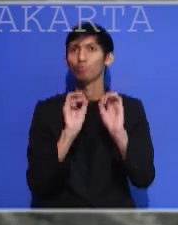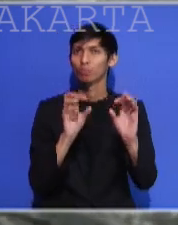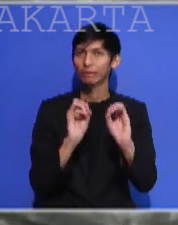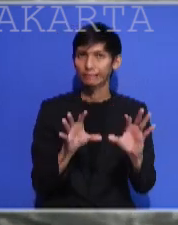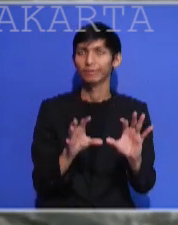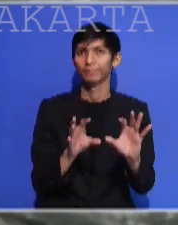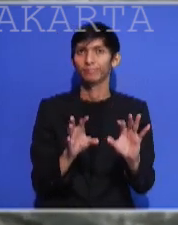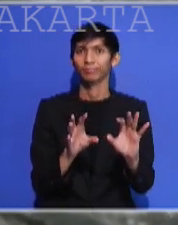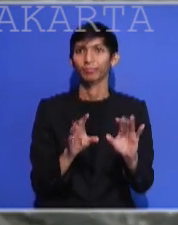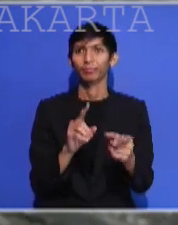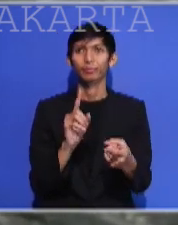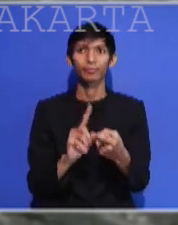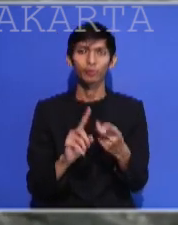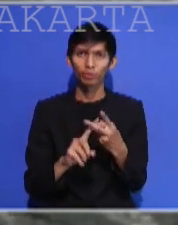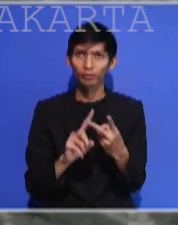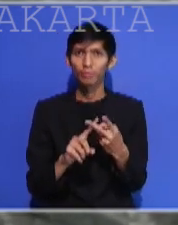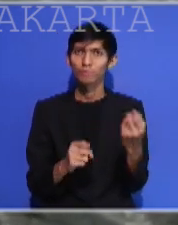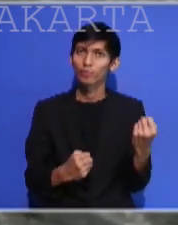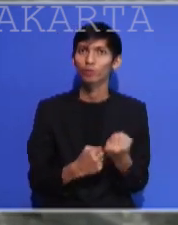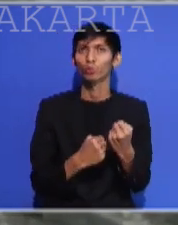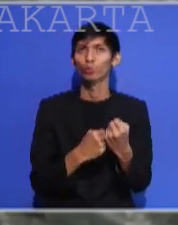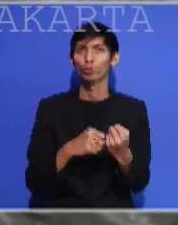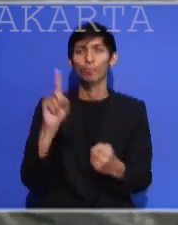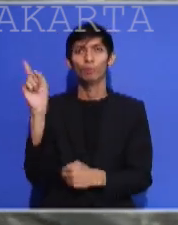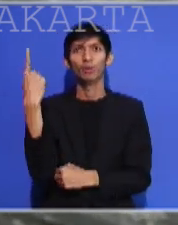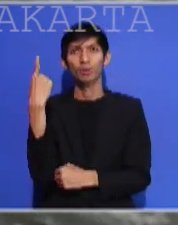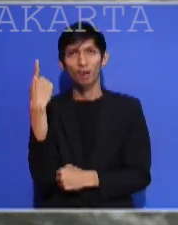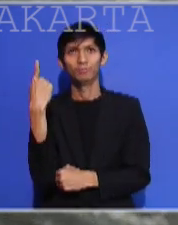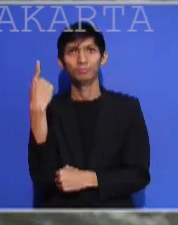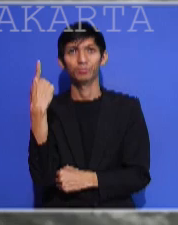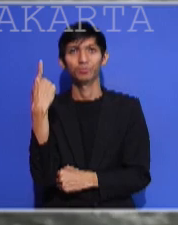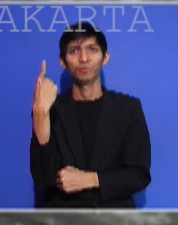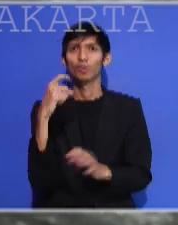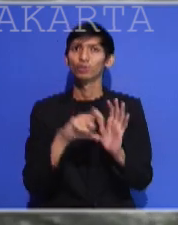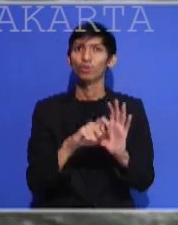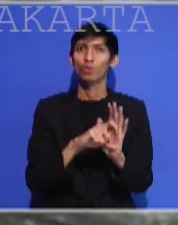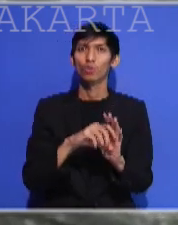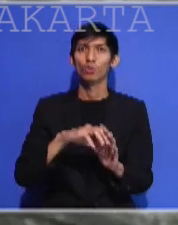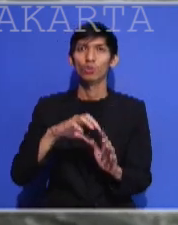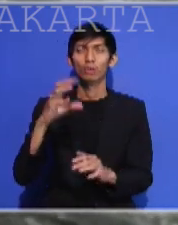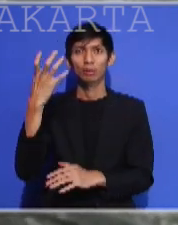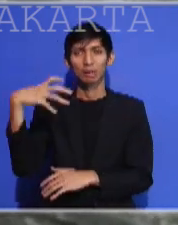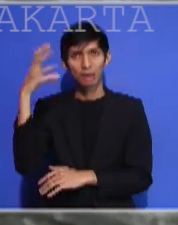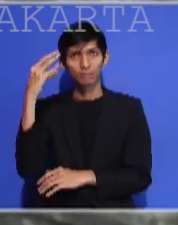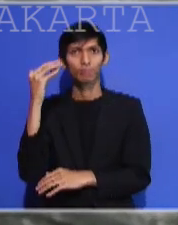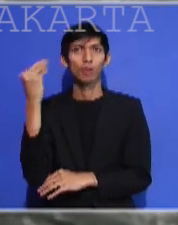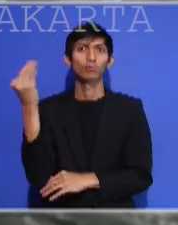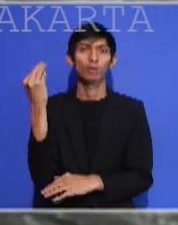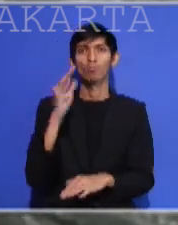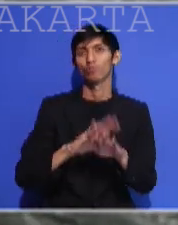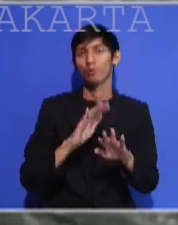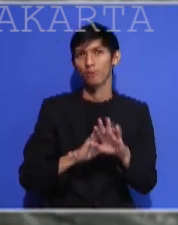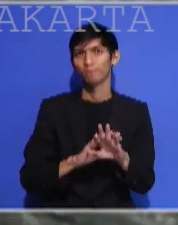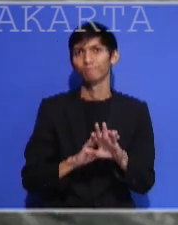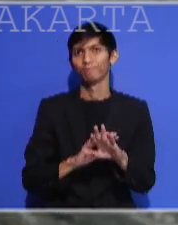kemudian dukungan dari pemerintah terkait terutama dinas eh pariwisata dan kebudayaan itu